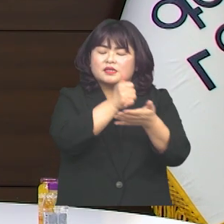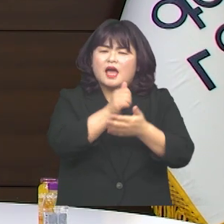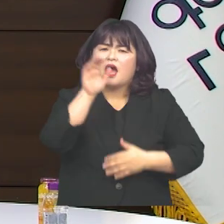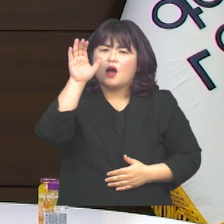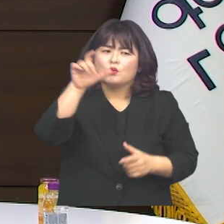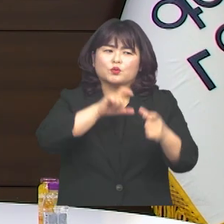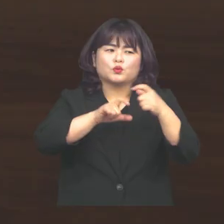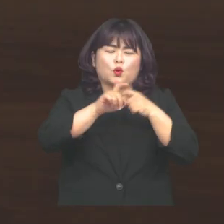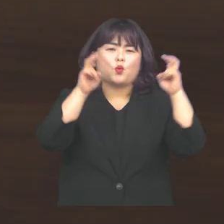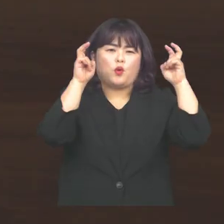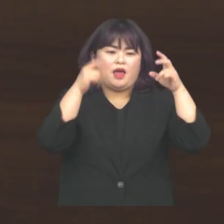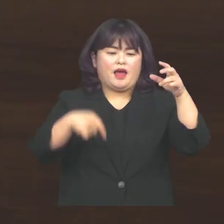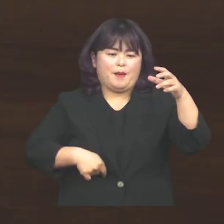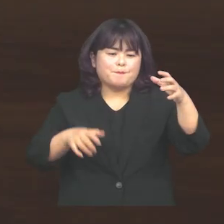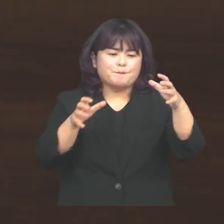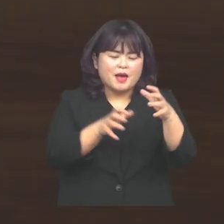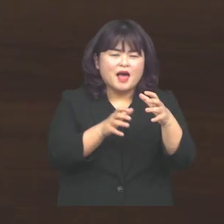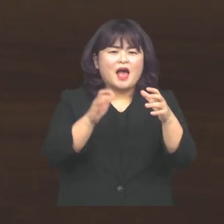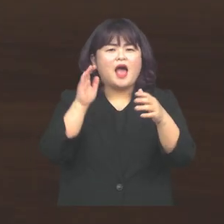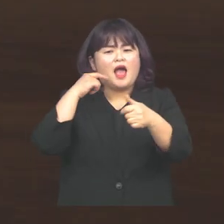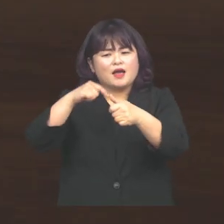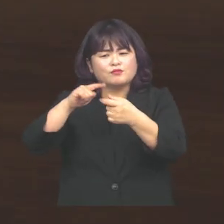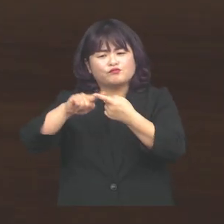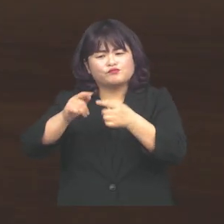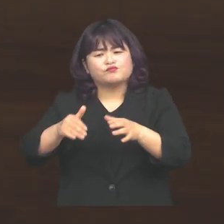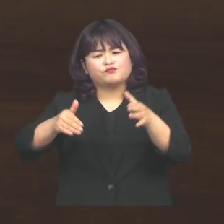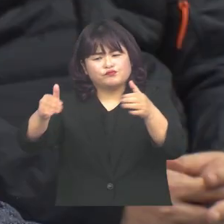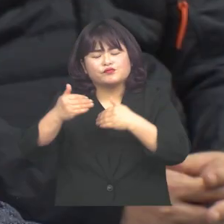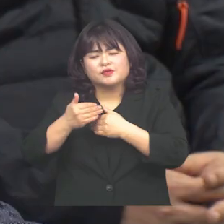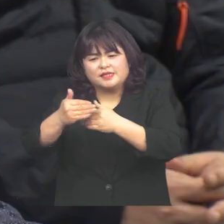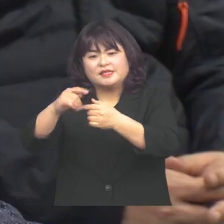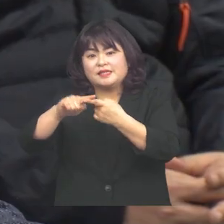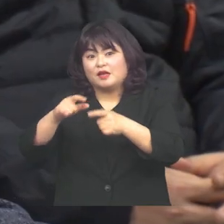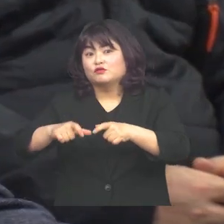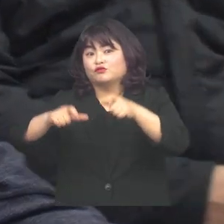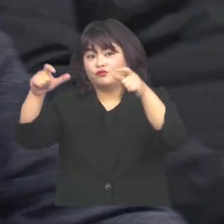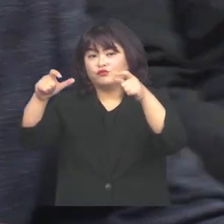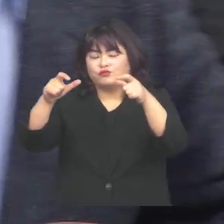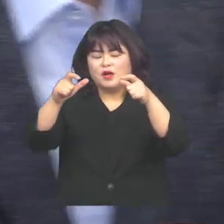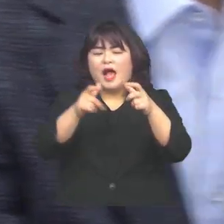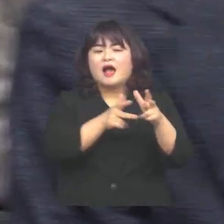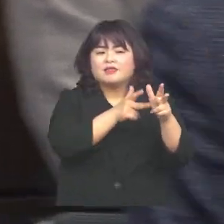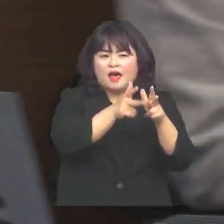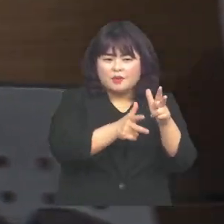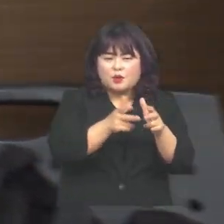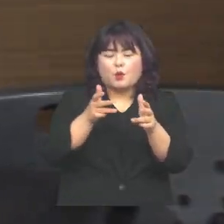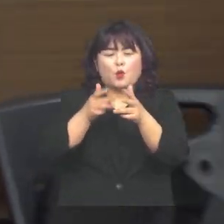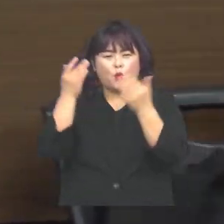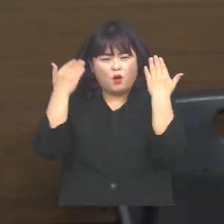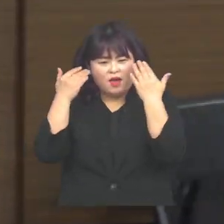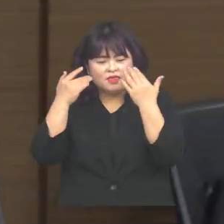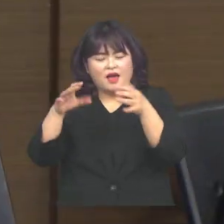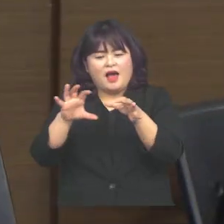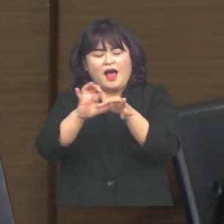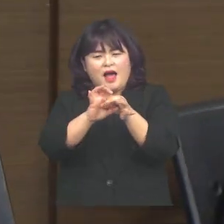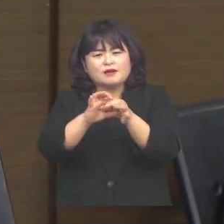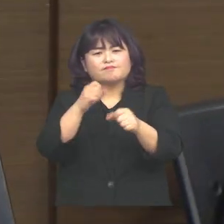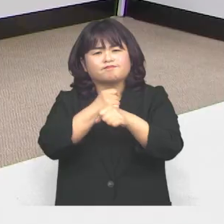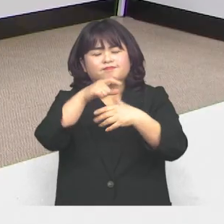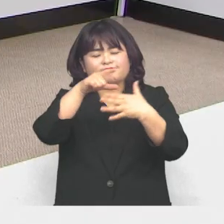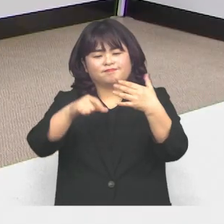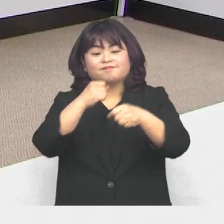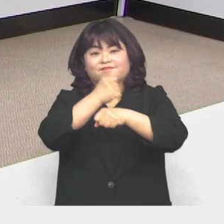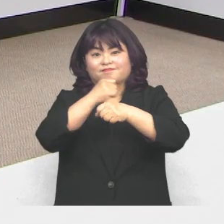시장은 앞으로도 기업과 협력해 청소년 진로교육 과정을 확대하고 시와 산업계 교육기관이 함께 참여하는